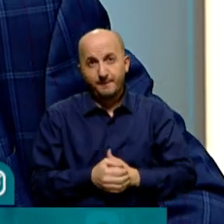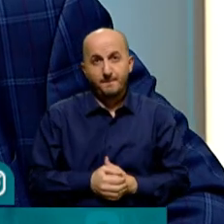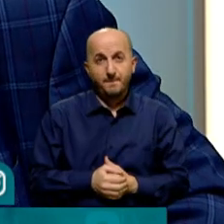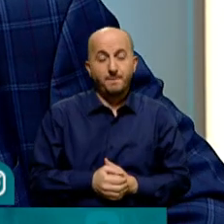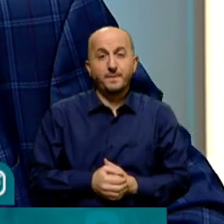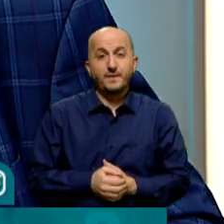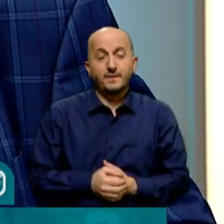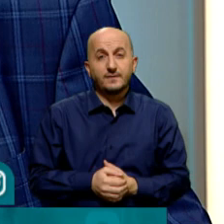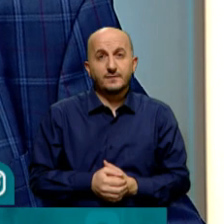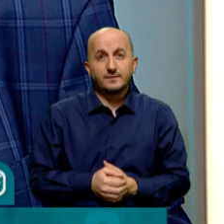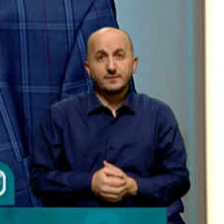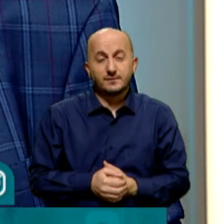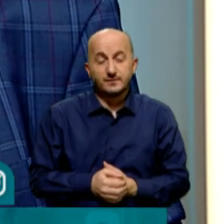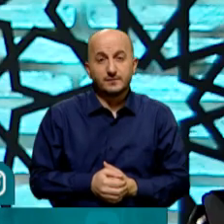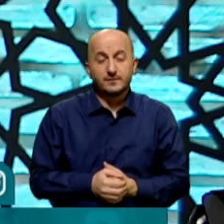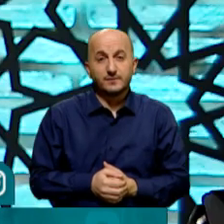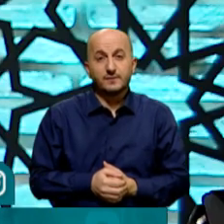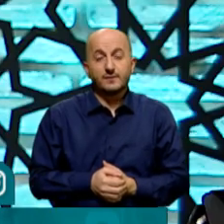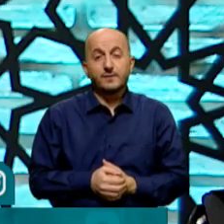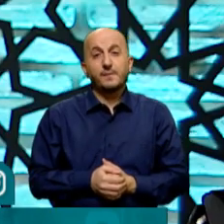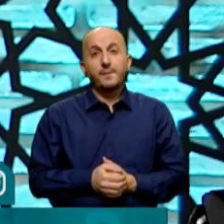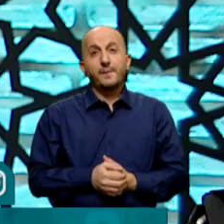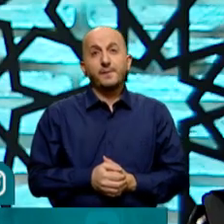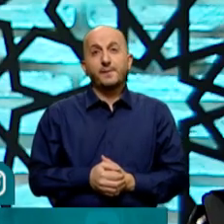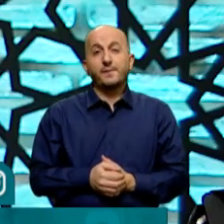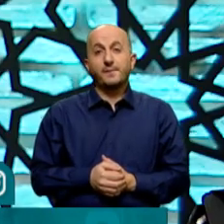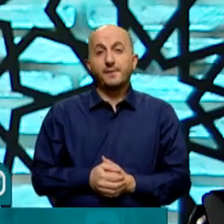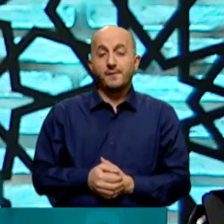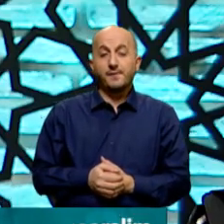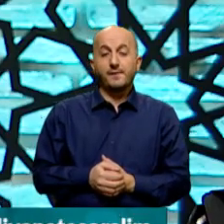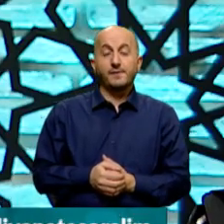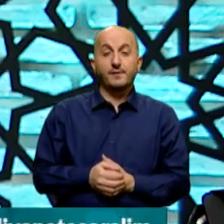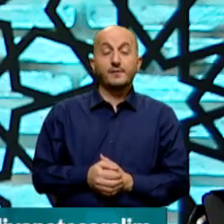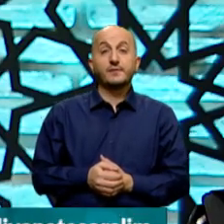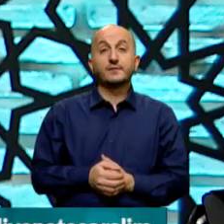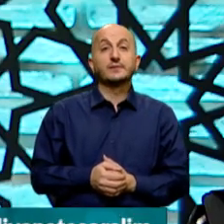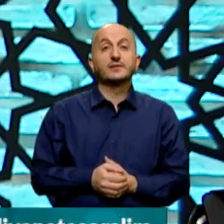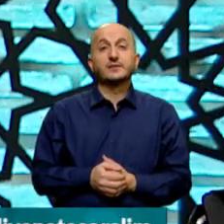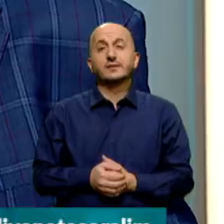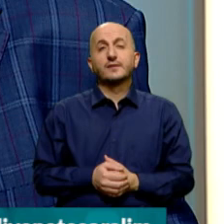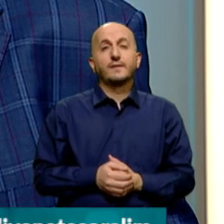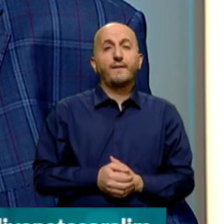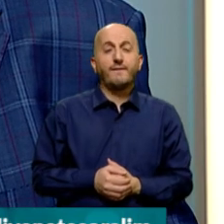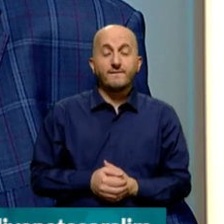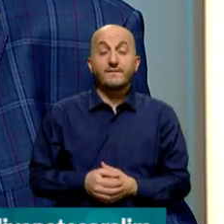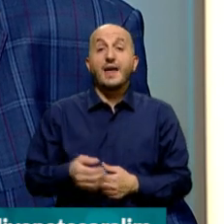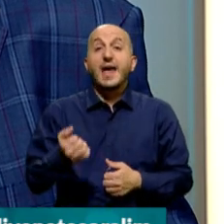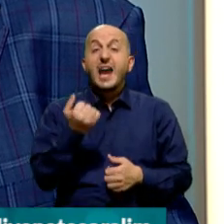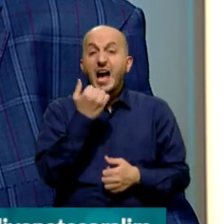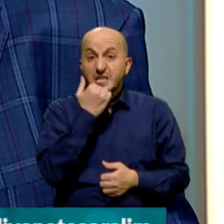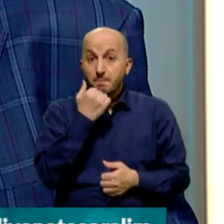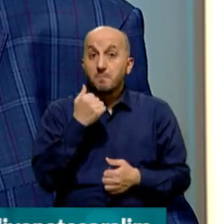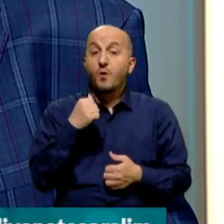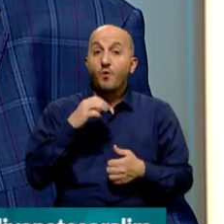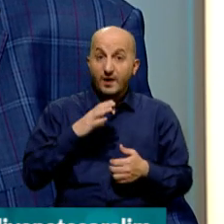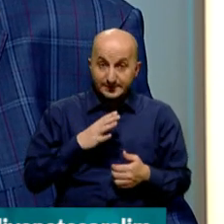geleceğiz mihir. Hocam bu arada vaktimiz çok daraldı. Öyle mi? Keşke böyle bir konuda daralmamış olsaydı o ama. O zaman hemen buyurun. Zifaf varsa